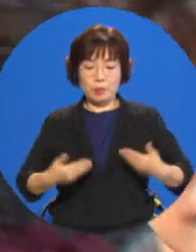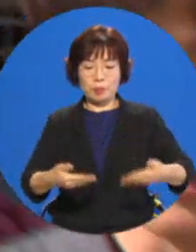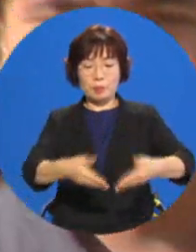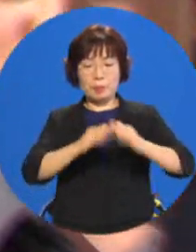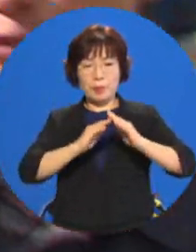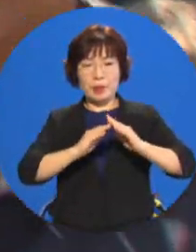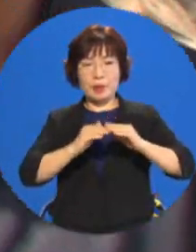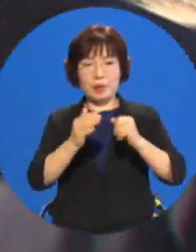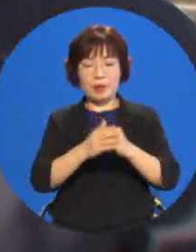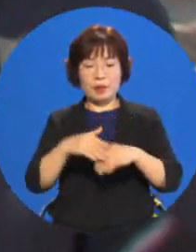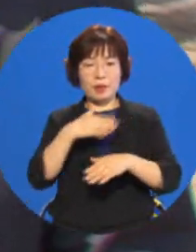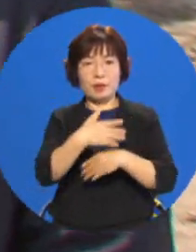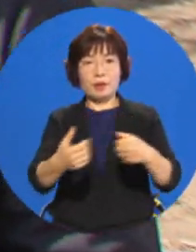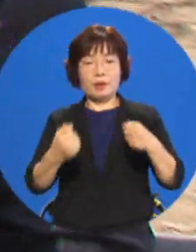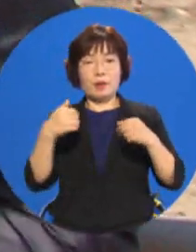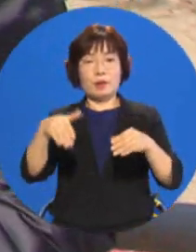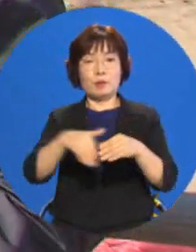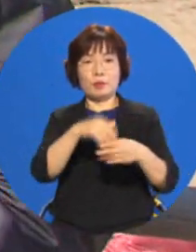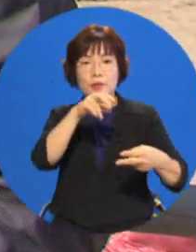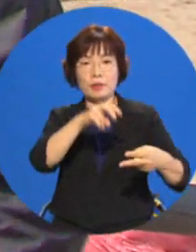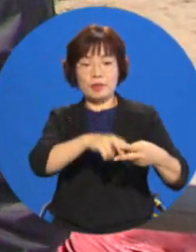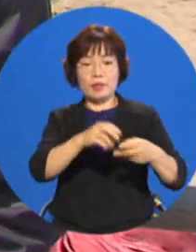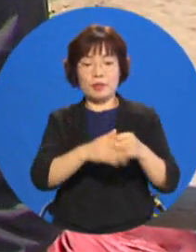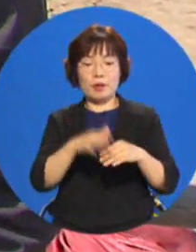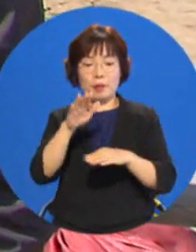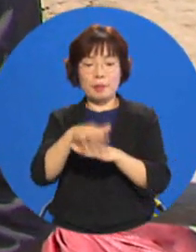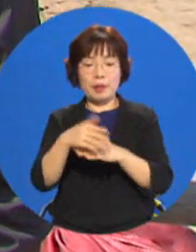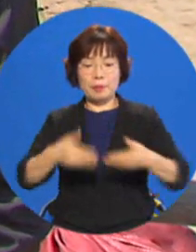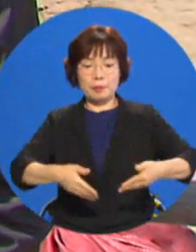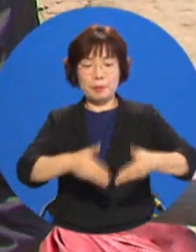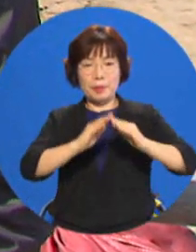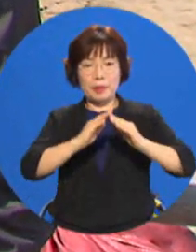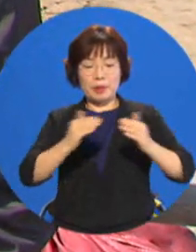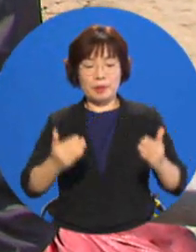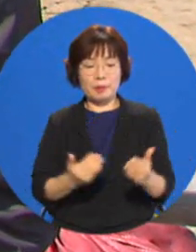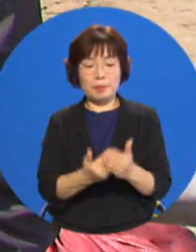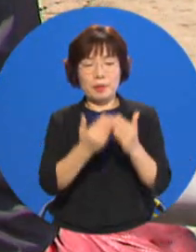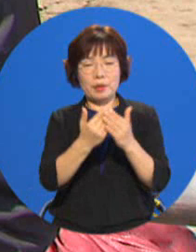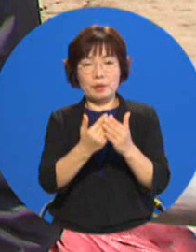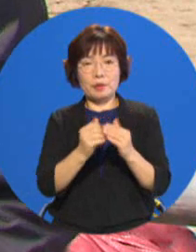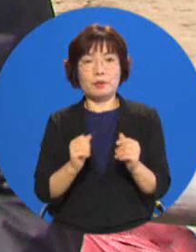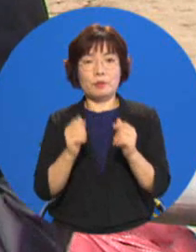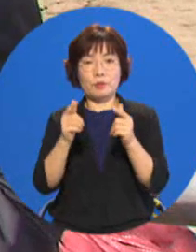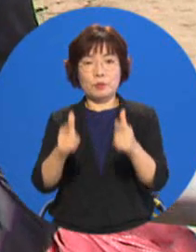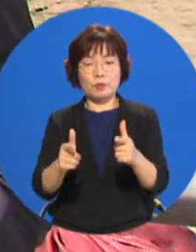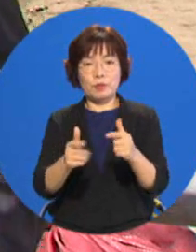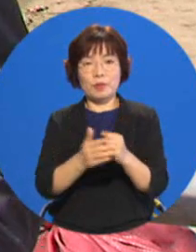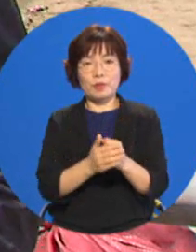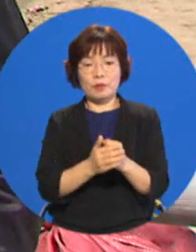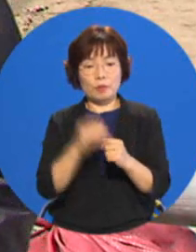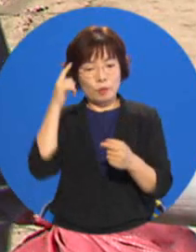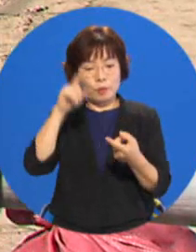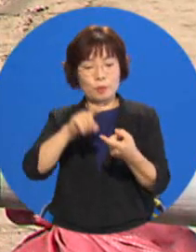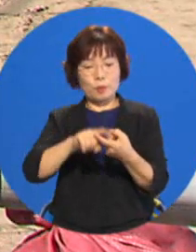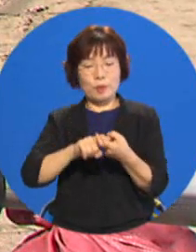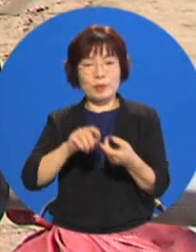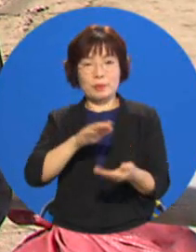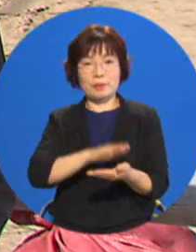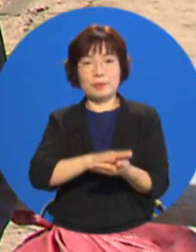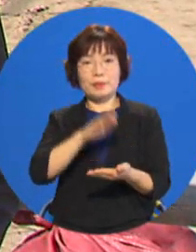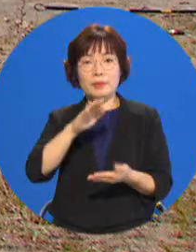앞둔 건강문화센터입니다. 광양 농촌 중심지 활성화 사업에 신호탄 성격을 갖고 있어 그만큼 관심이 높아지고